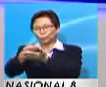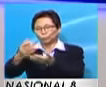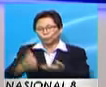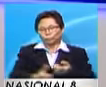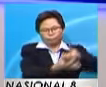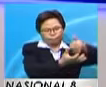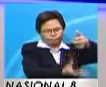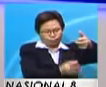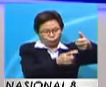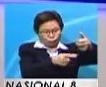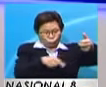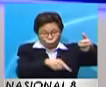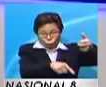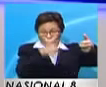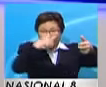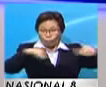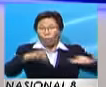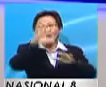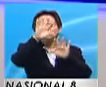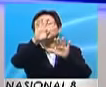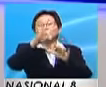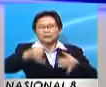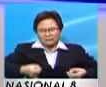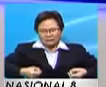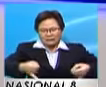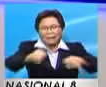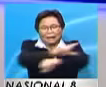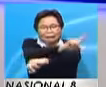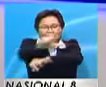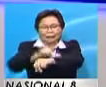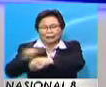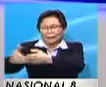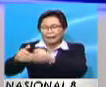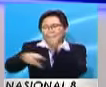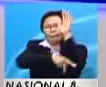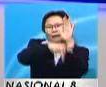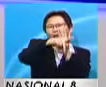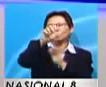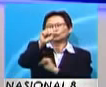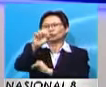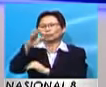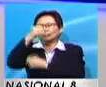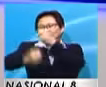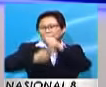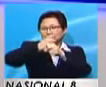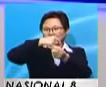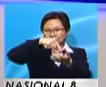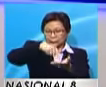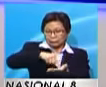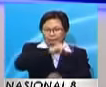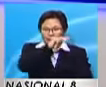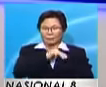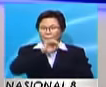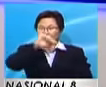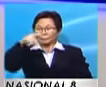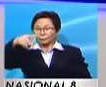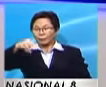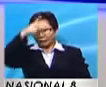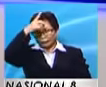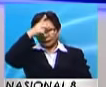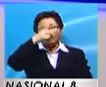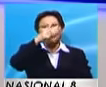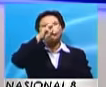diperuntukkan bagi melaksanakan 9 Project Jalan ladang dalam kawasan paling resmi besar tahun ini menteri di jabatan ency Nengsih